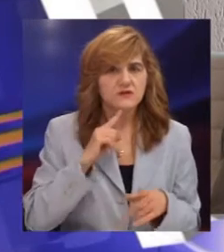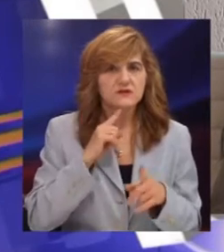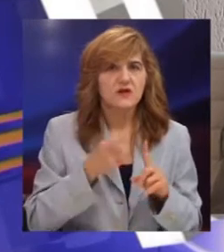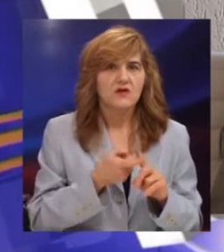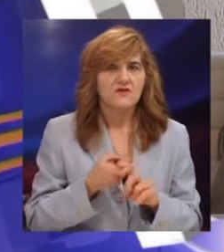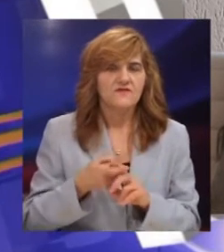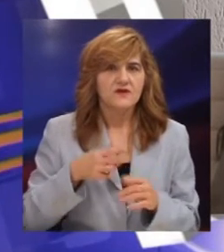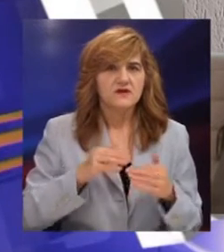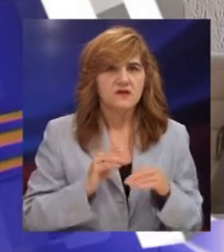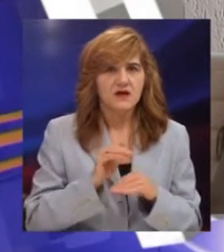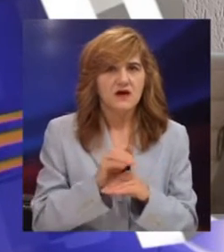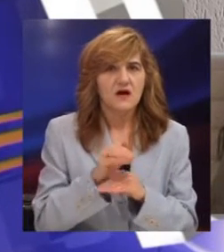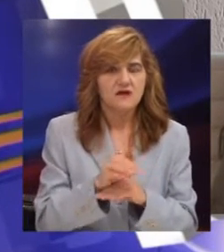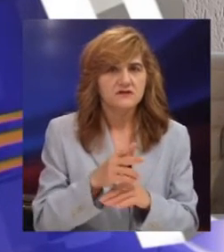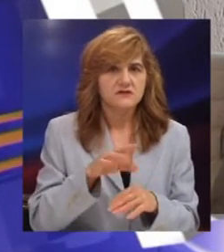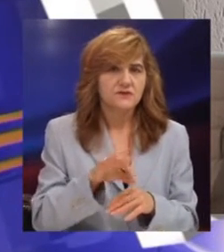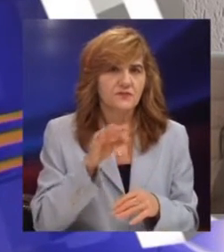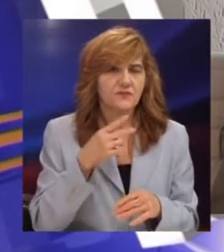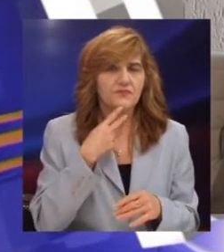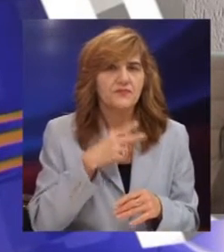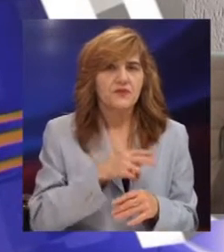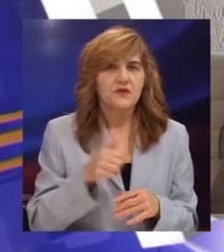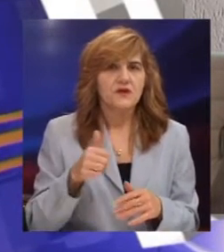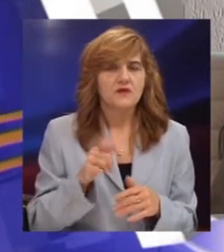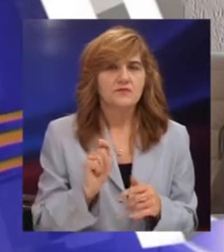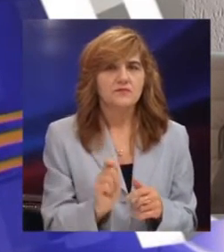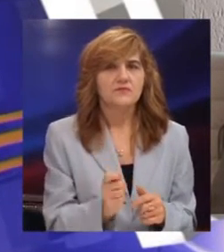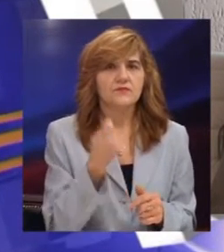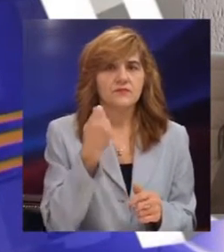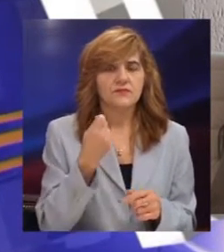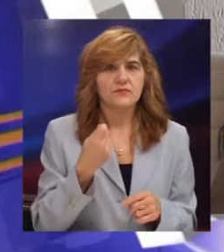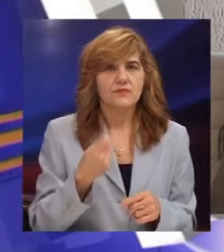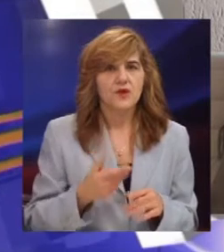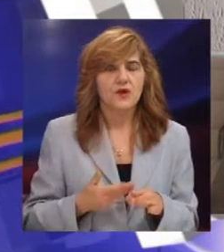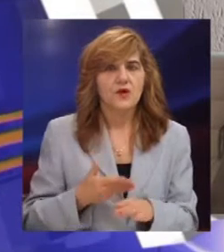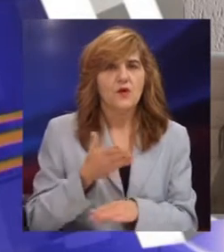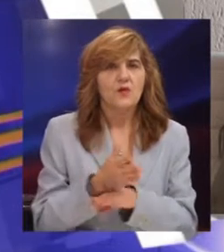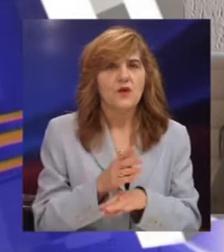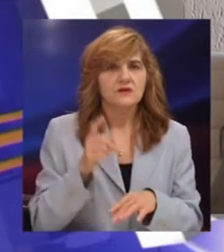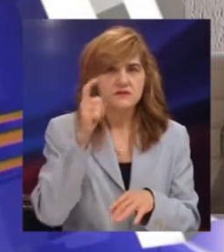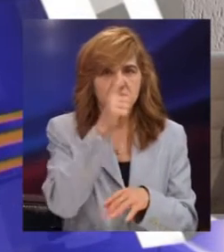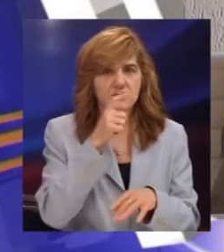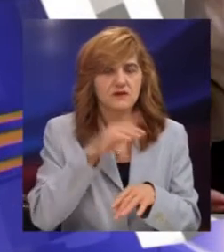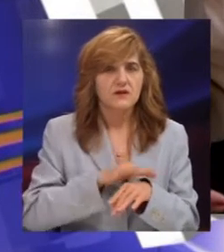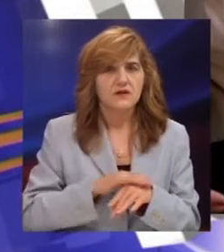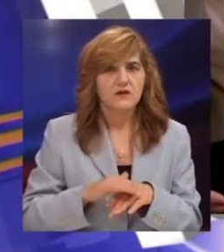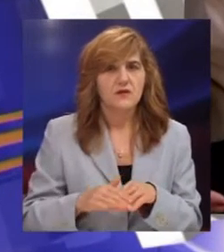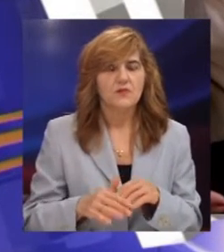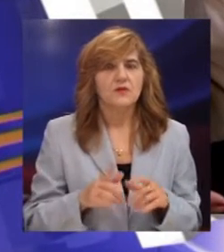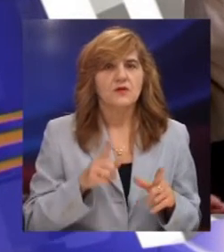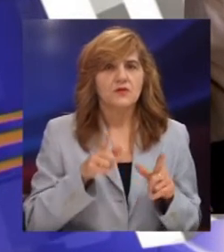vreme specijalizacije i kasnije tokom studija su slučajevi uloznih dermatoza. Jedno je